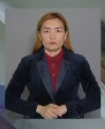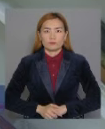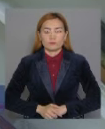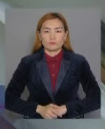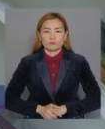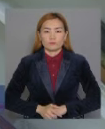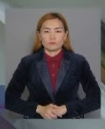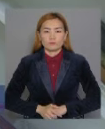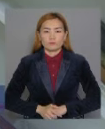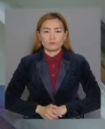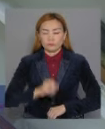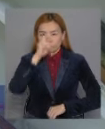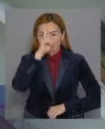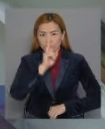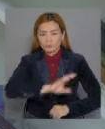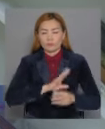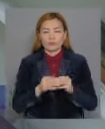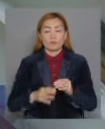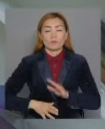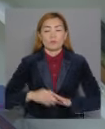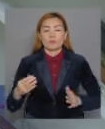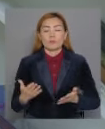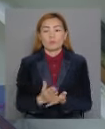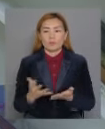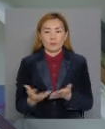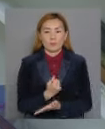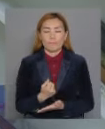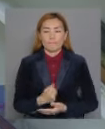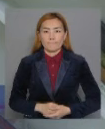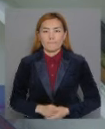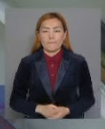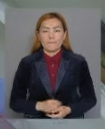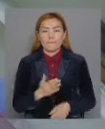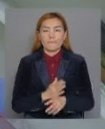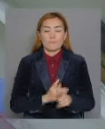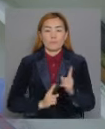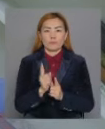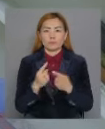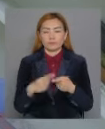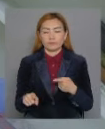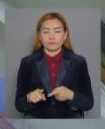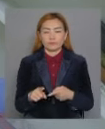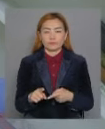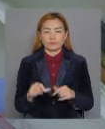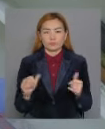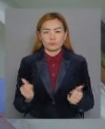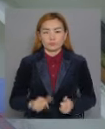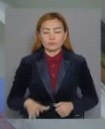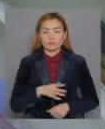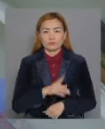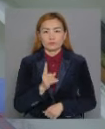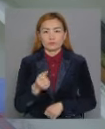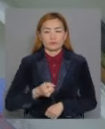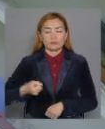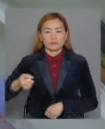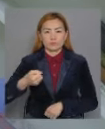көріп жатырмыз. Енді бұл сайлау алдыңғы сайлаулардан кішкене өзгеше болды, себебі мынадай бір мандатты округтан